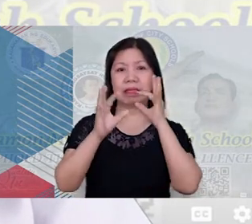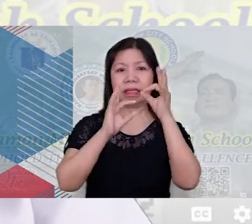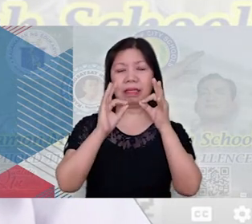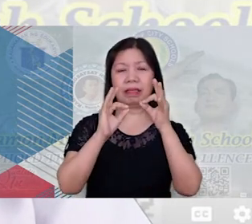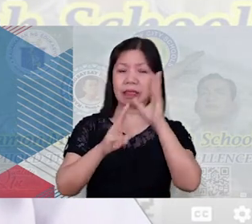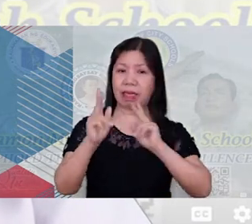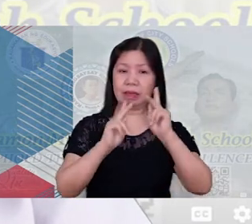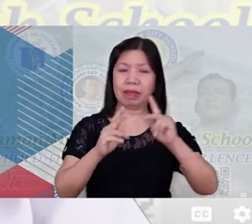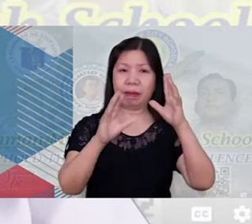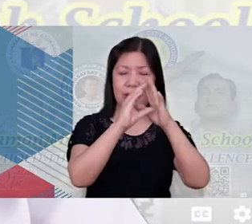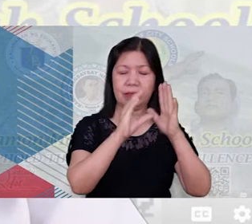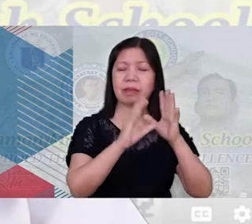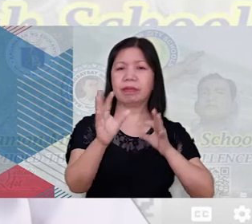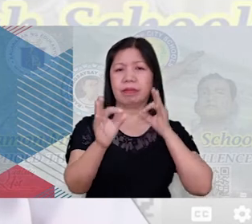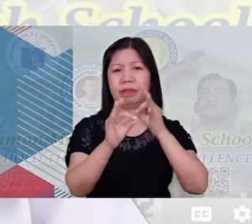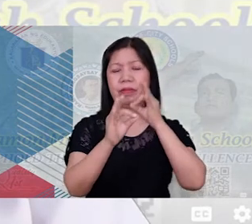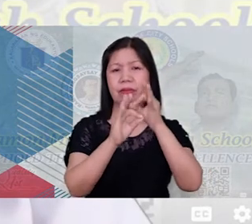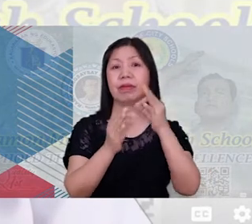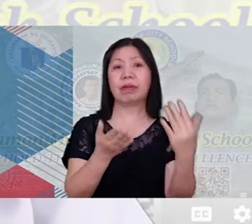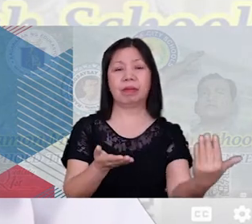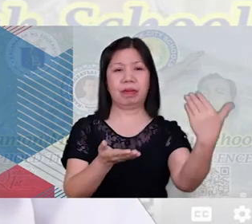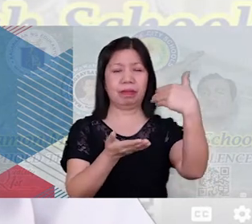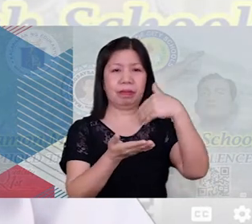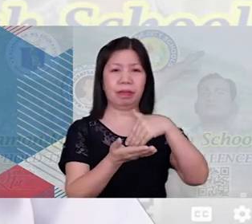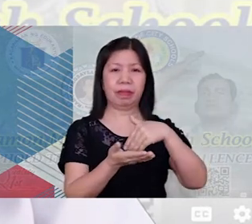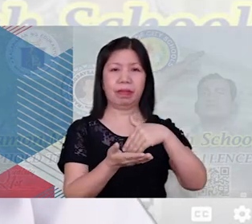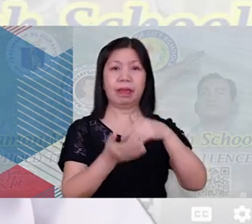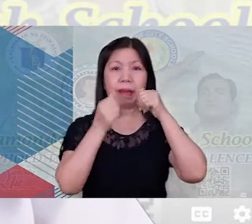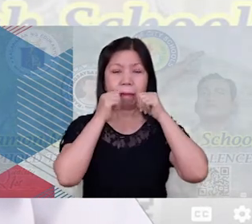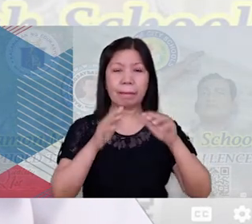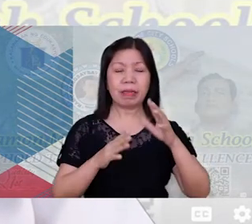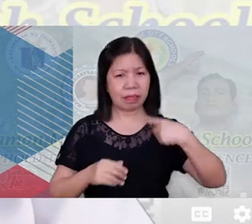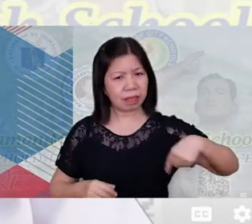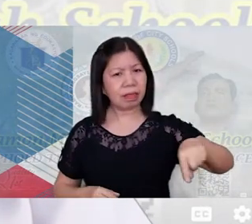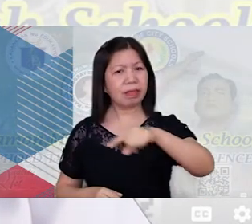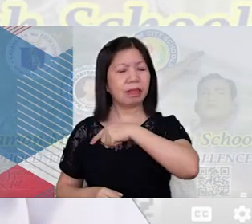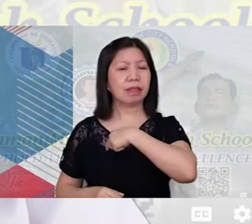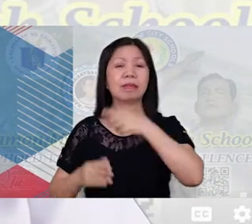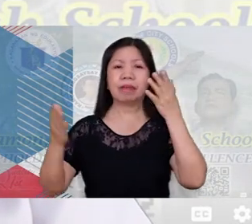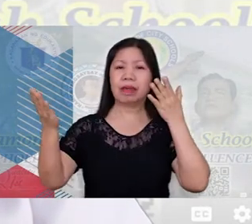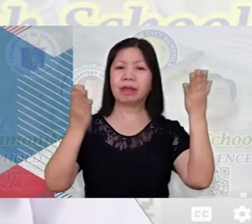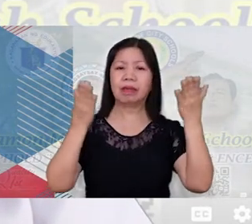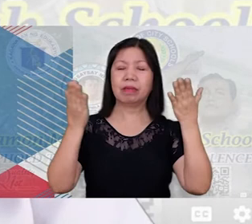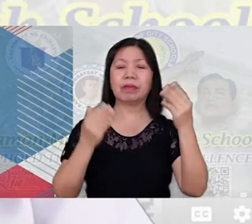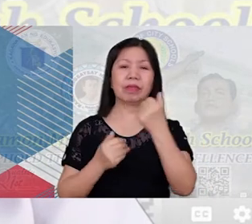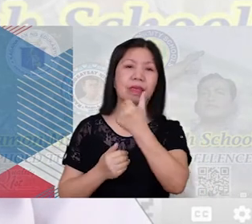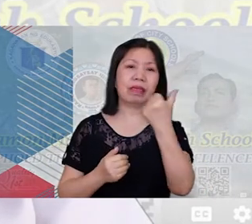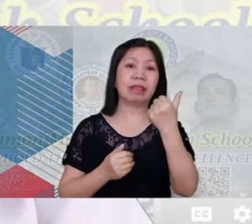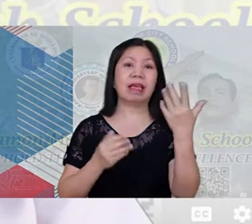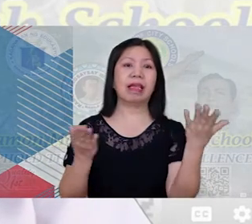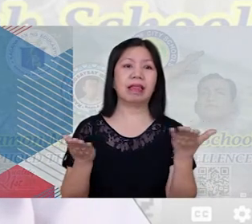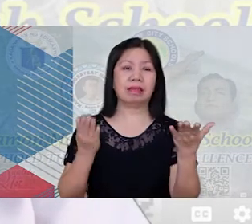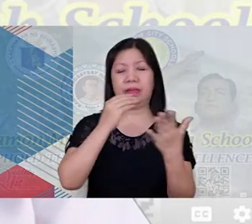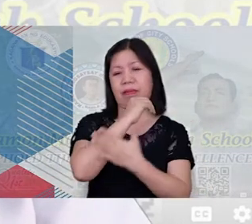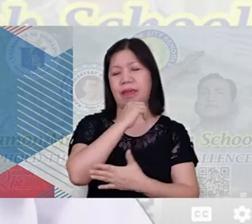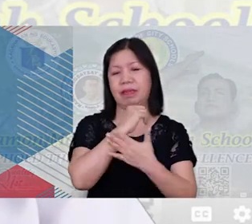bansa. Upang sa darating na panahon ay maibalik naman namin ang mga pagpapalang ito sa paglilingkod sa kapwa at